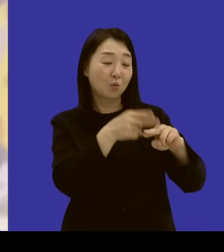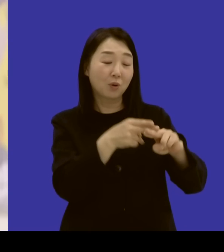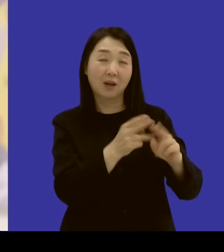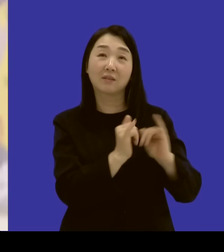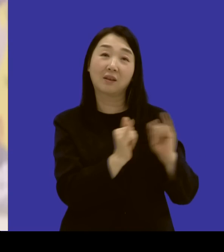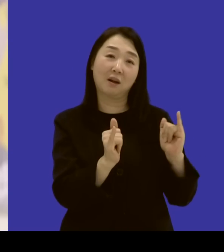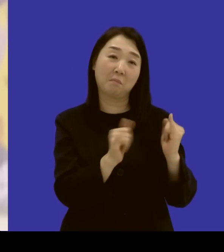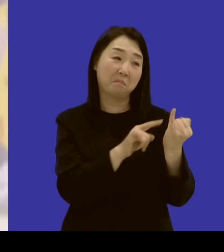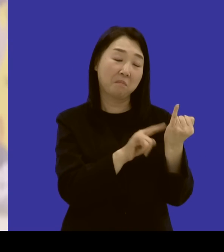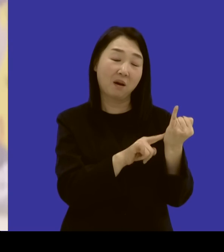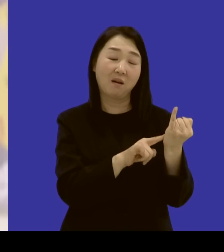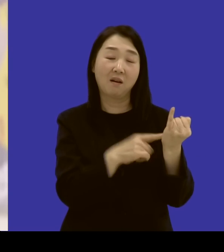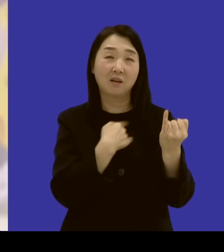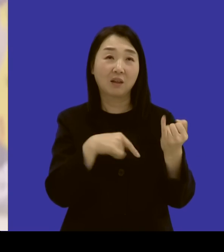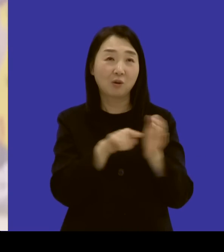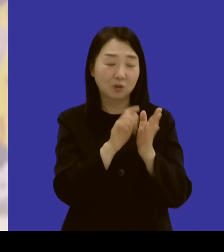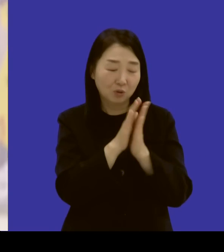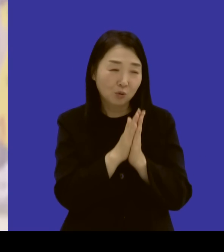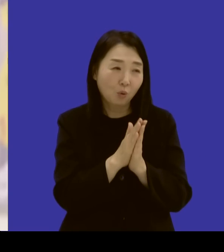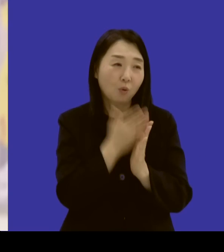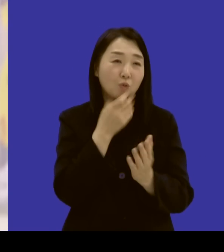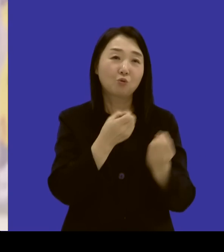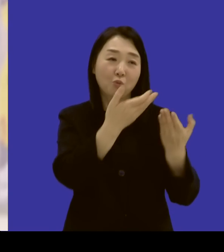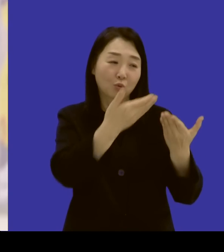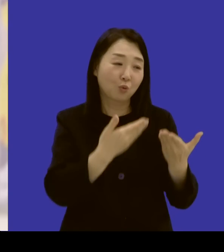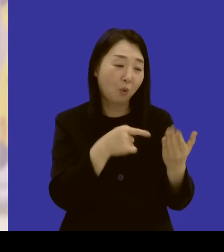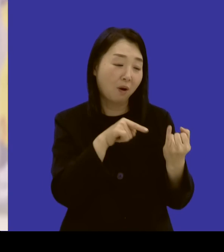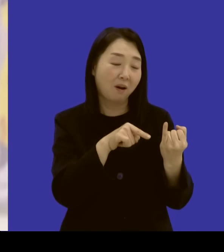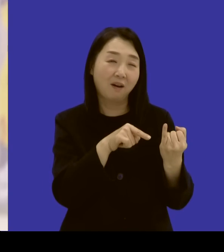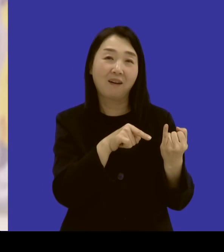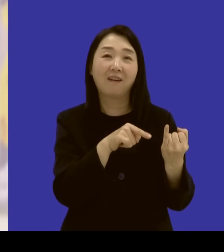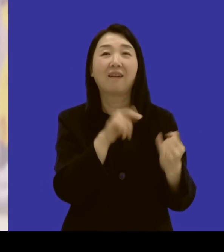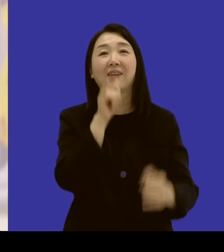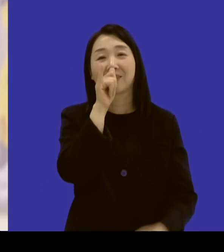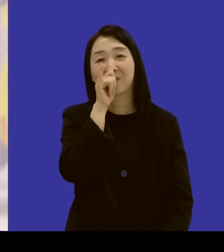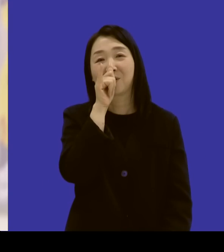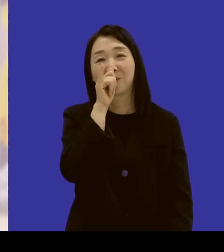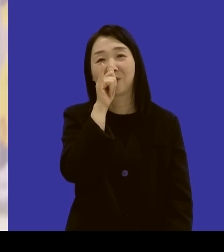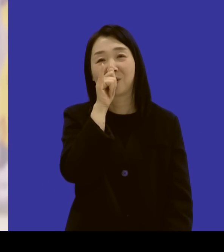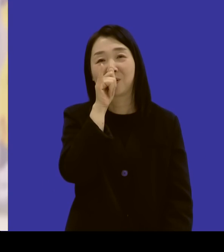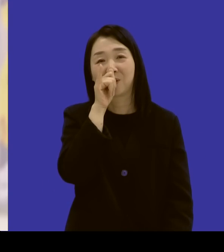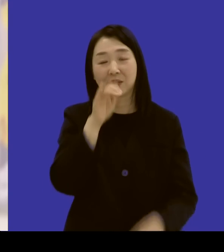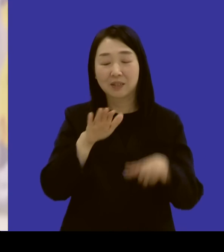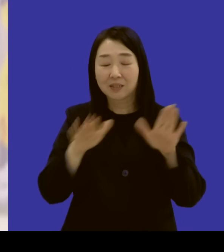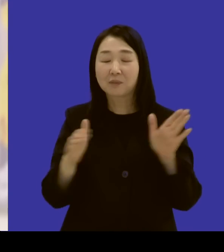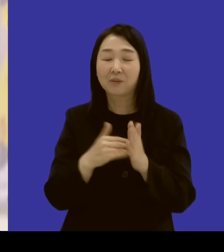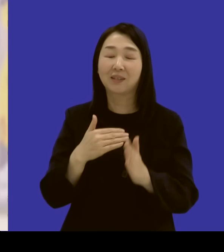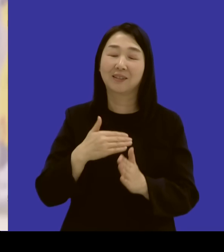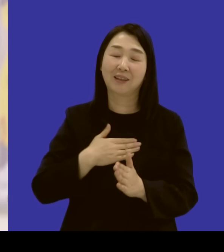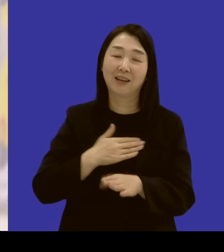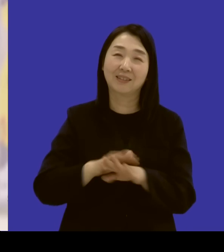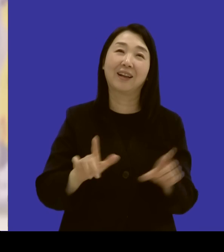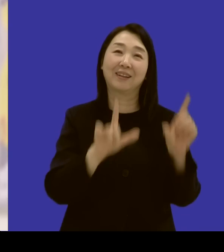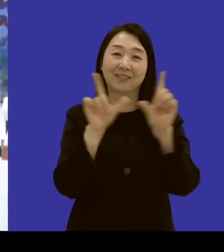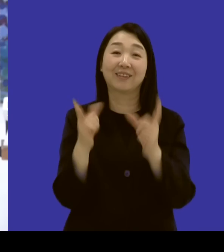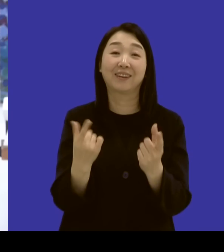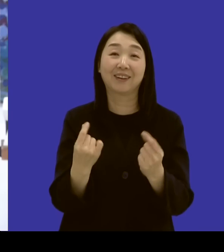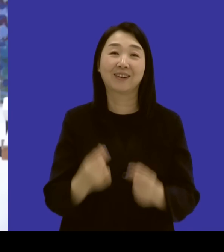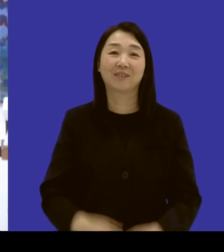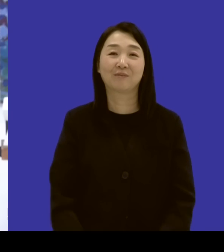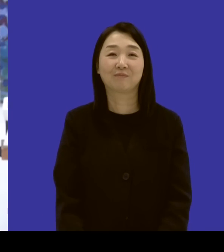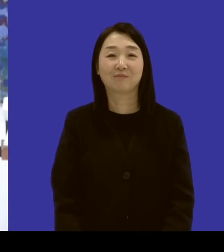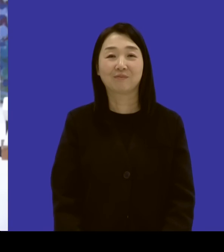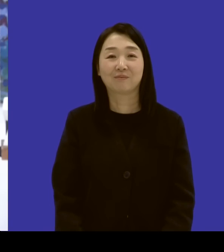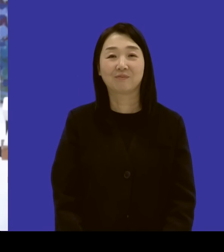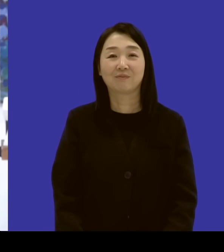이렇게 나를 위해서 기도를 많이 네. 해주셨고 축복을 많이 해주셨 그런 분들이 계셨기 때문에 오늘의 내가 있구나라는 생각이 드시나 봐요. 그러니까